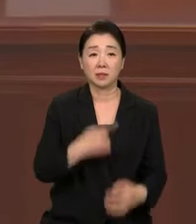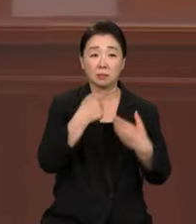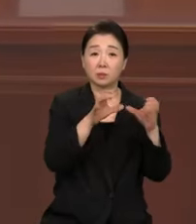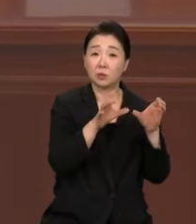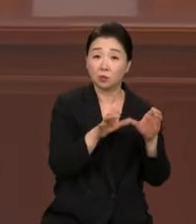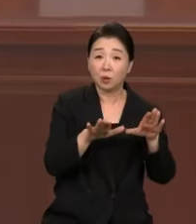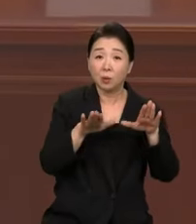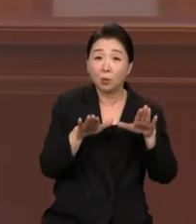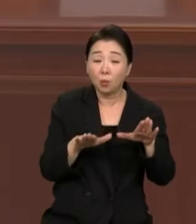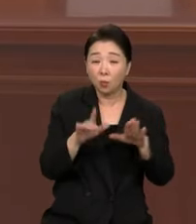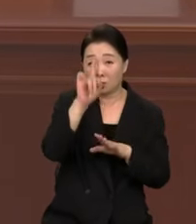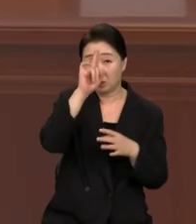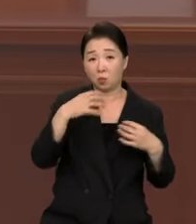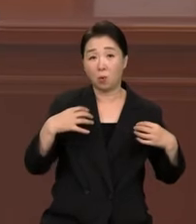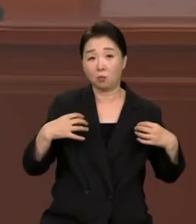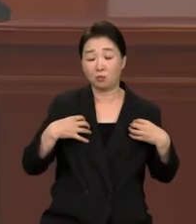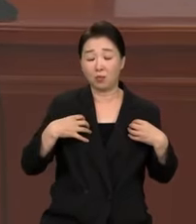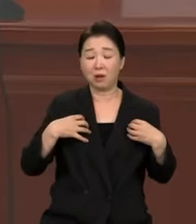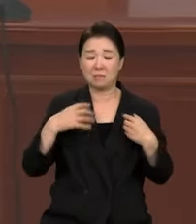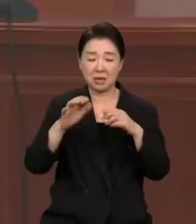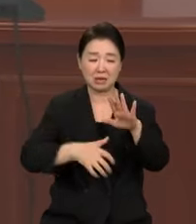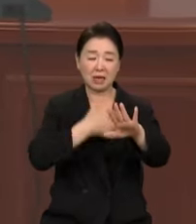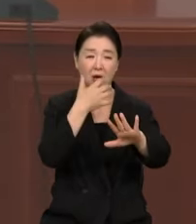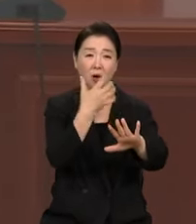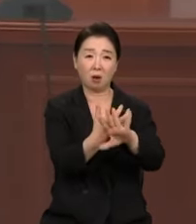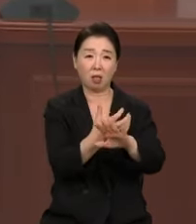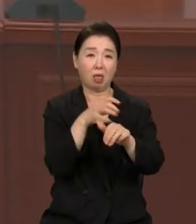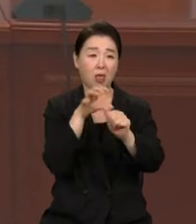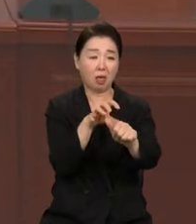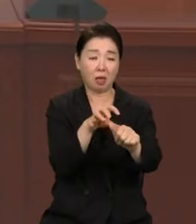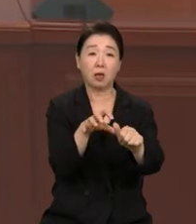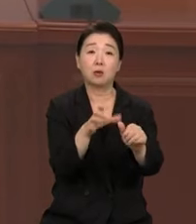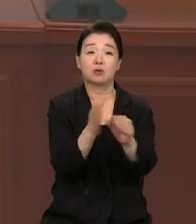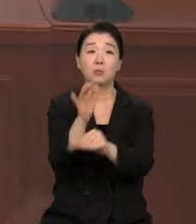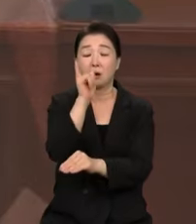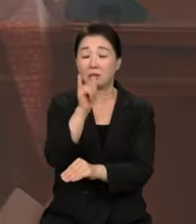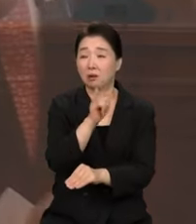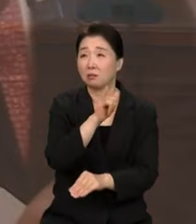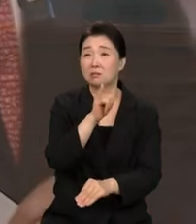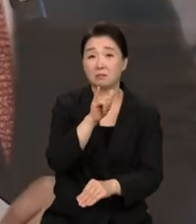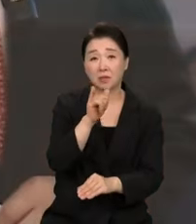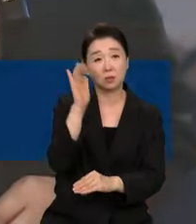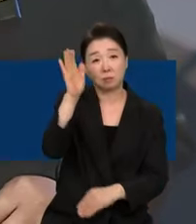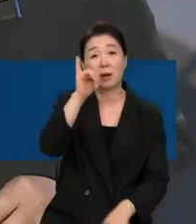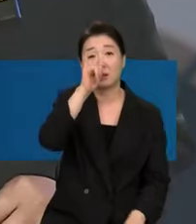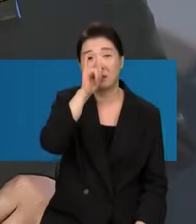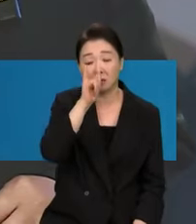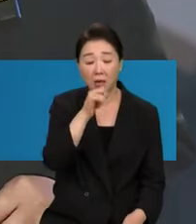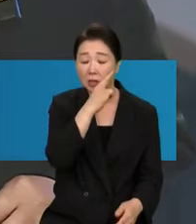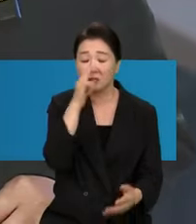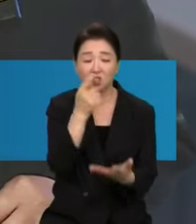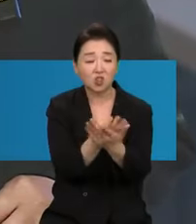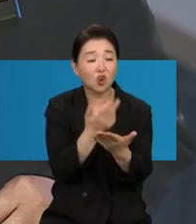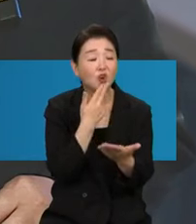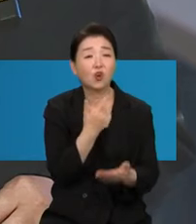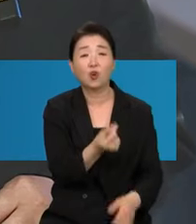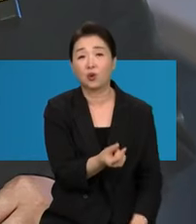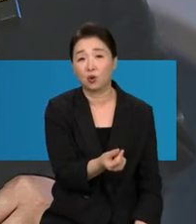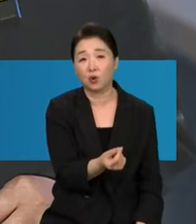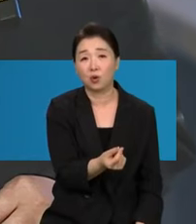민주당이 오늘도 정부가 개업을 준비하고 있다는 주장을 이어갔습니다 다만 여전히 증거는 내놓지 않는